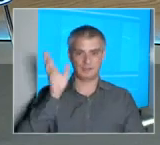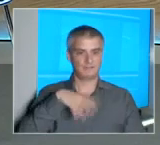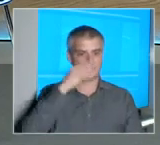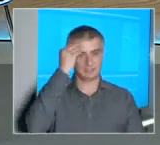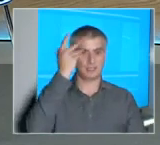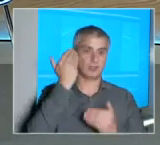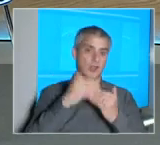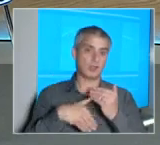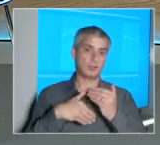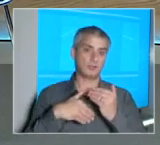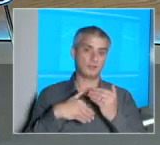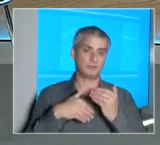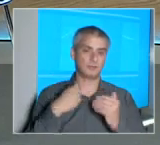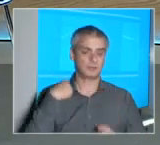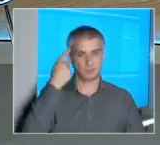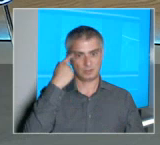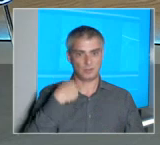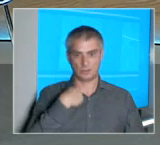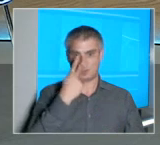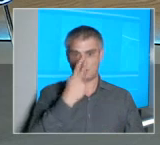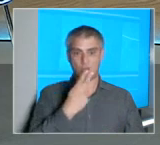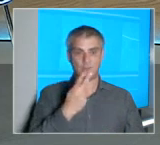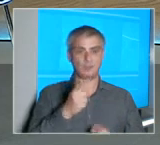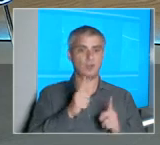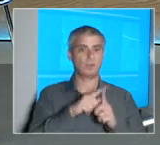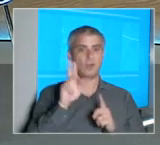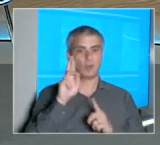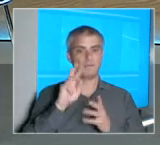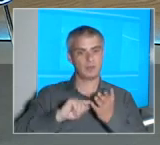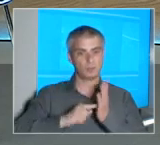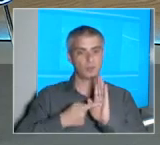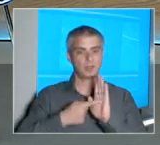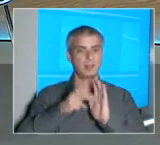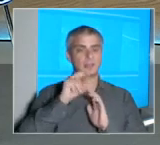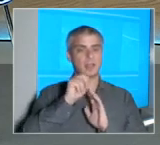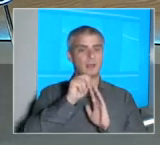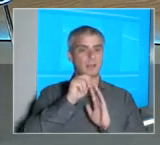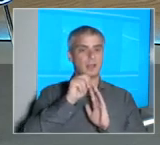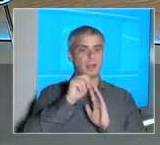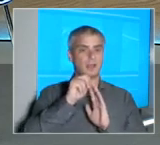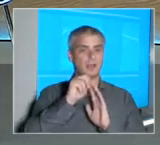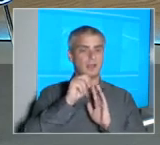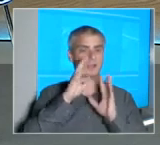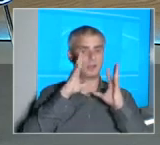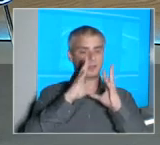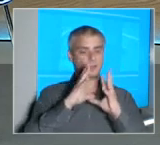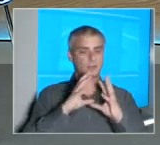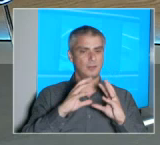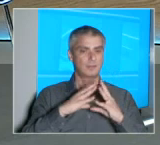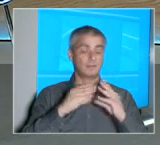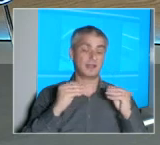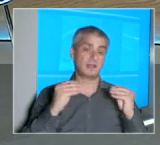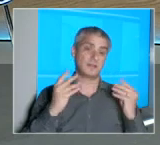וידיעות אחרונות. נדמה לי שכאן אפילו רואים את רובי מודגש ואת נחמה ככה דוהה